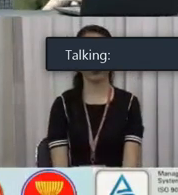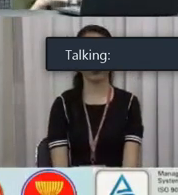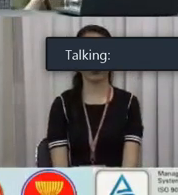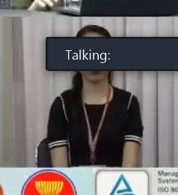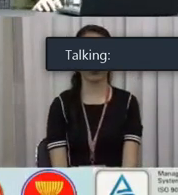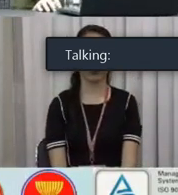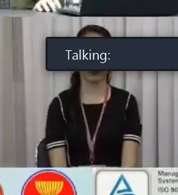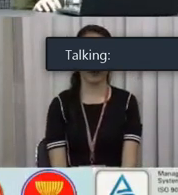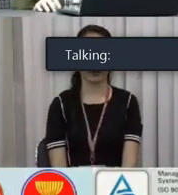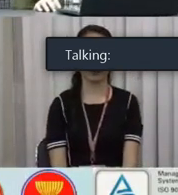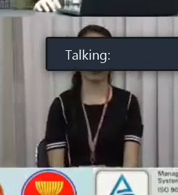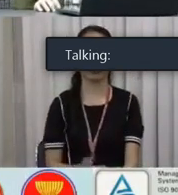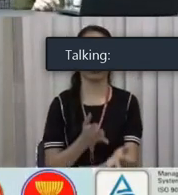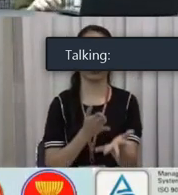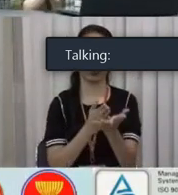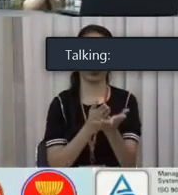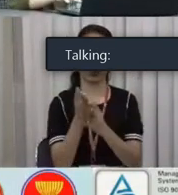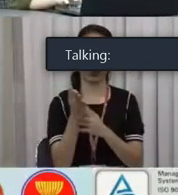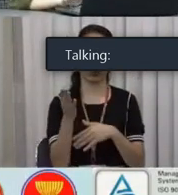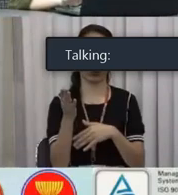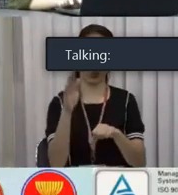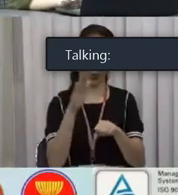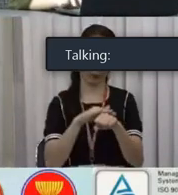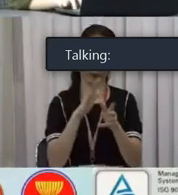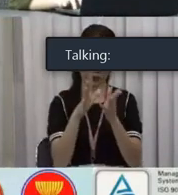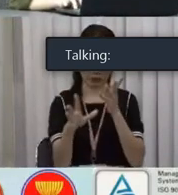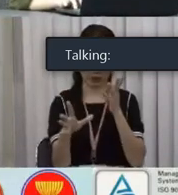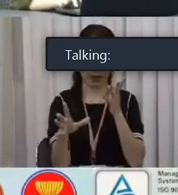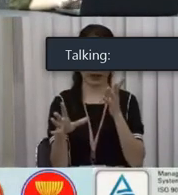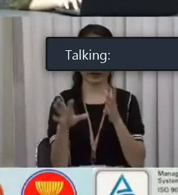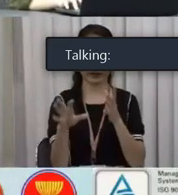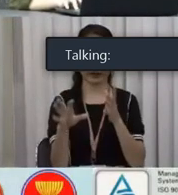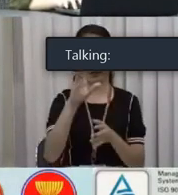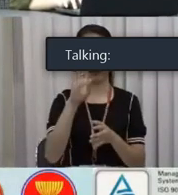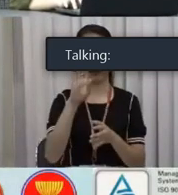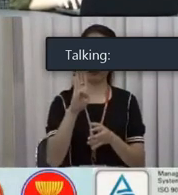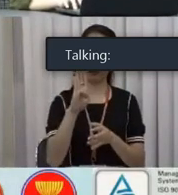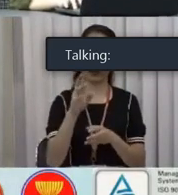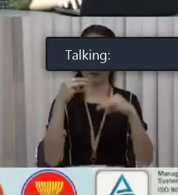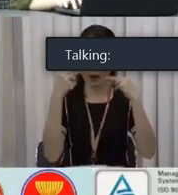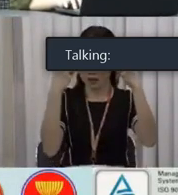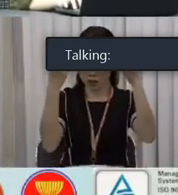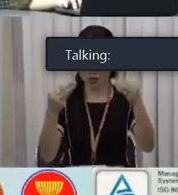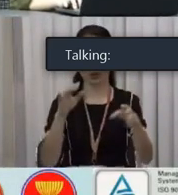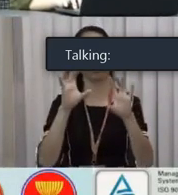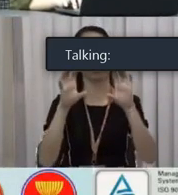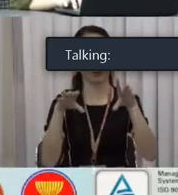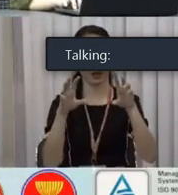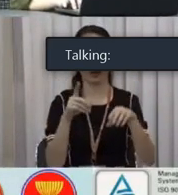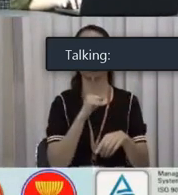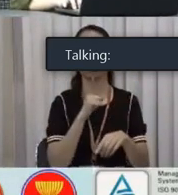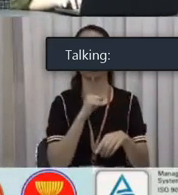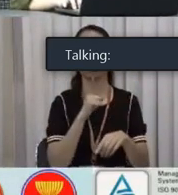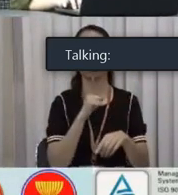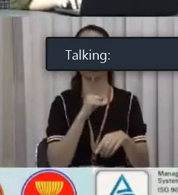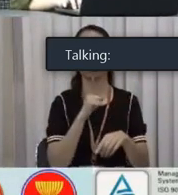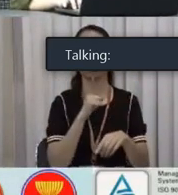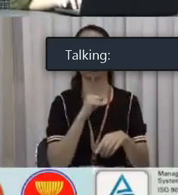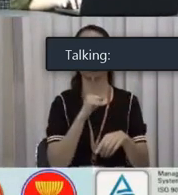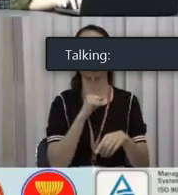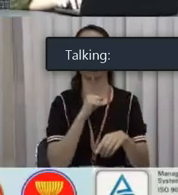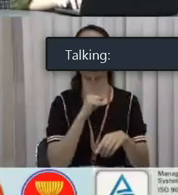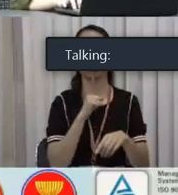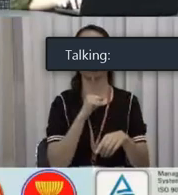pa siya pwede. So, contact lang us through online mga through online. Okay,